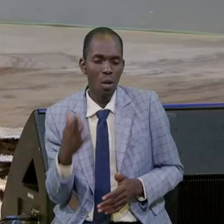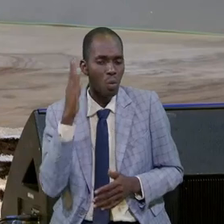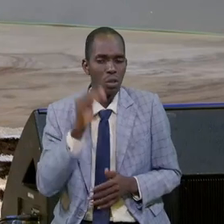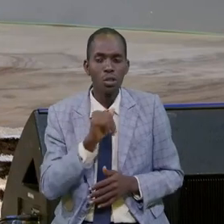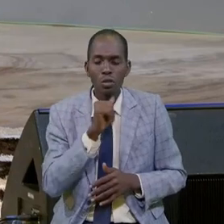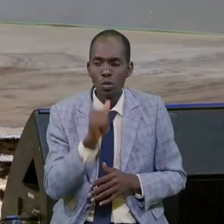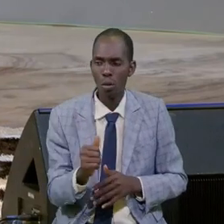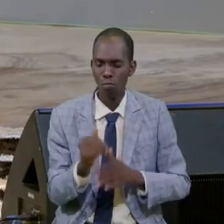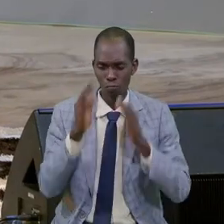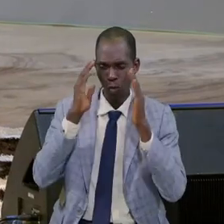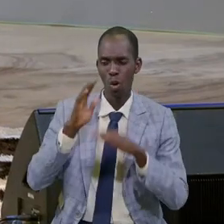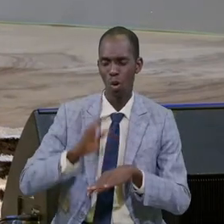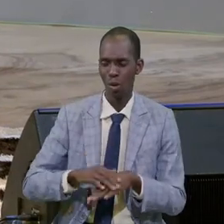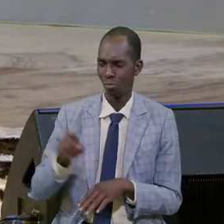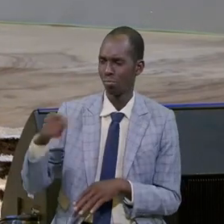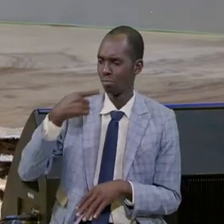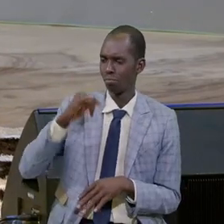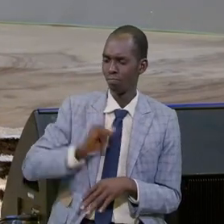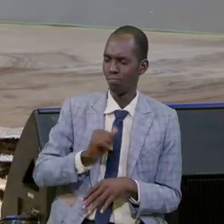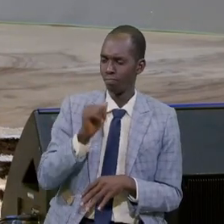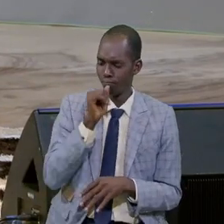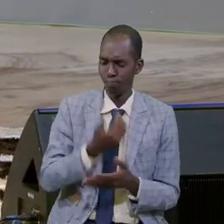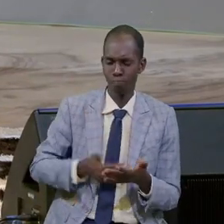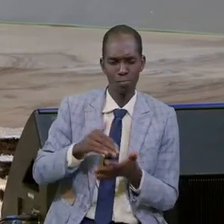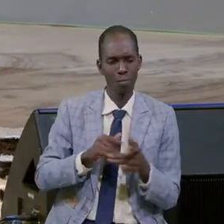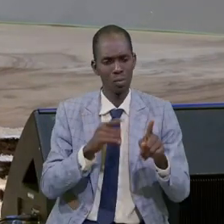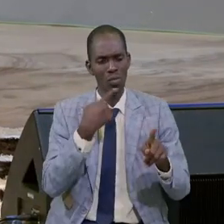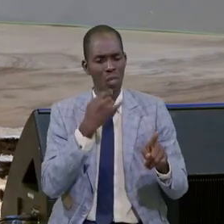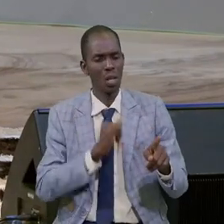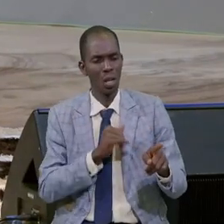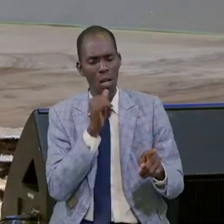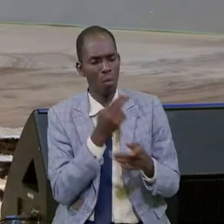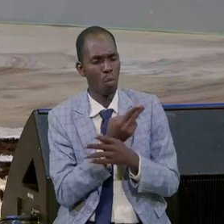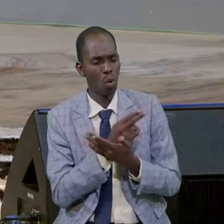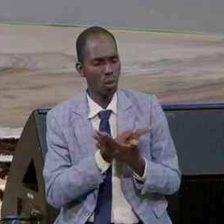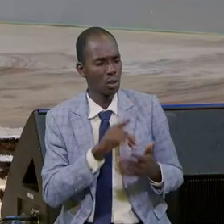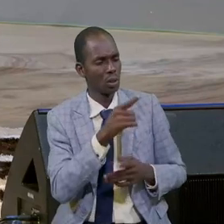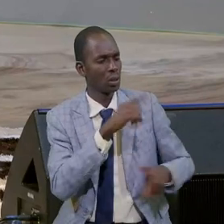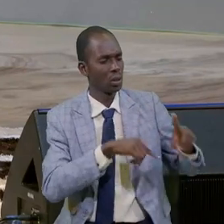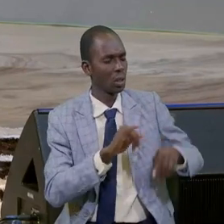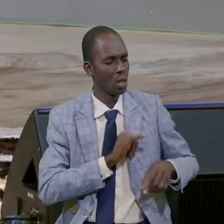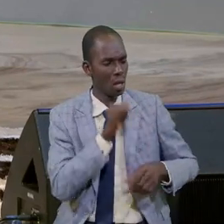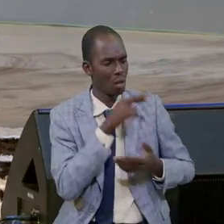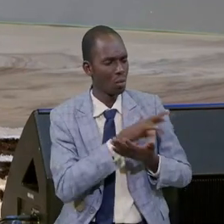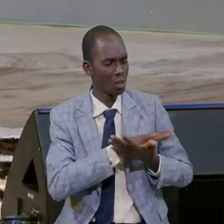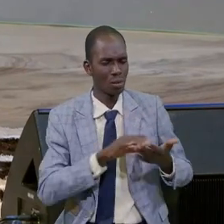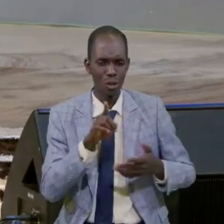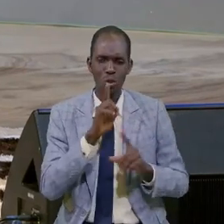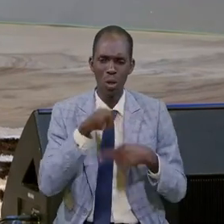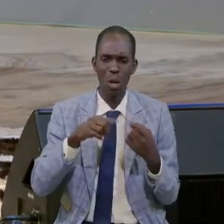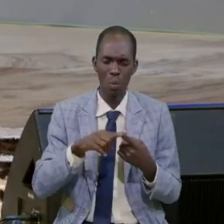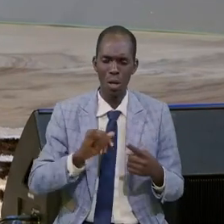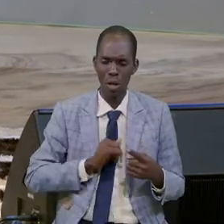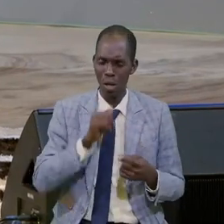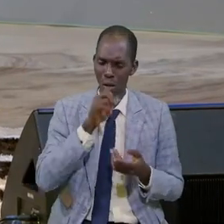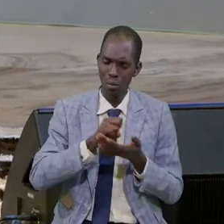Ils ne vont pas que celui-ci dit que je suis né de nouveau, celui-ci dit que je suis saint, celui-ci dit que je suis pur, celui-ci parle de